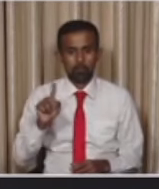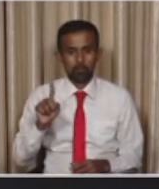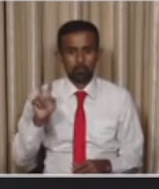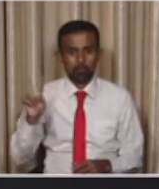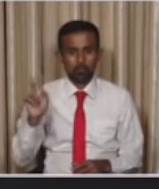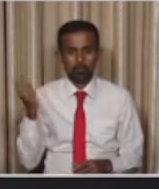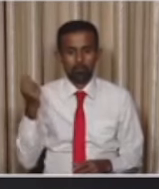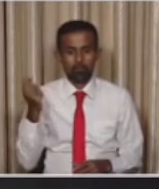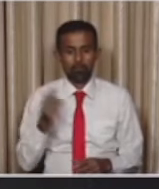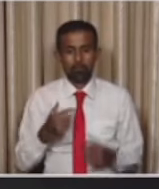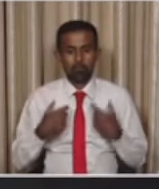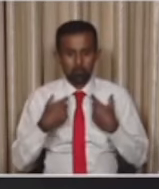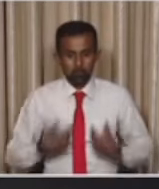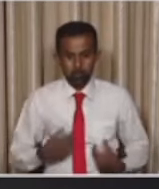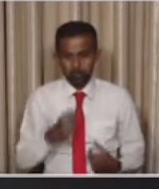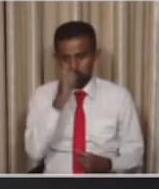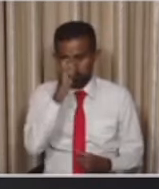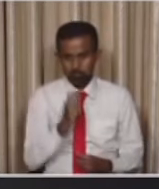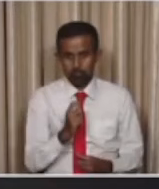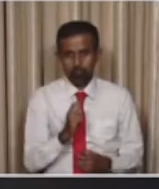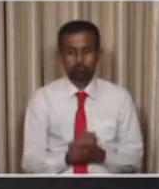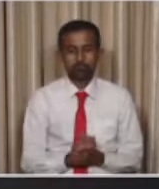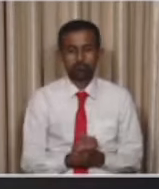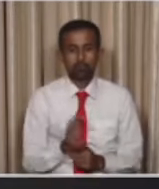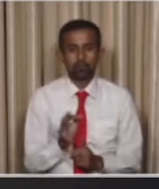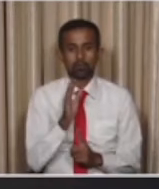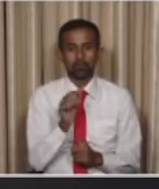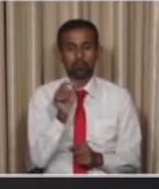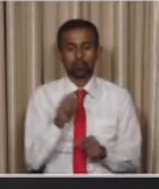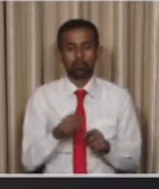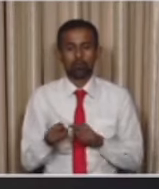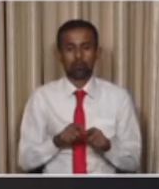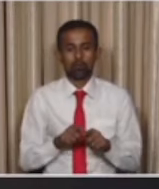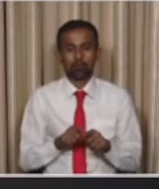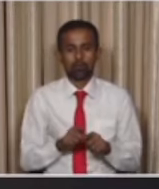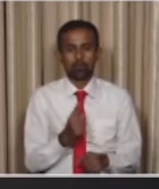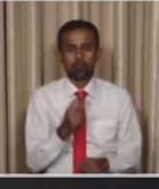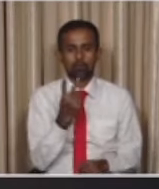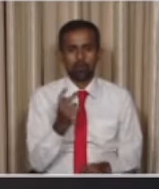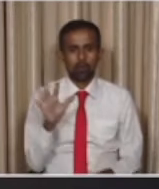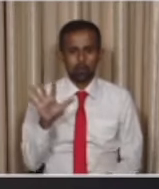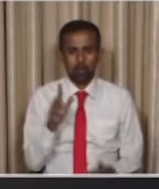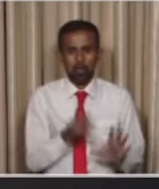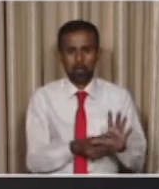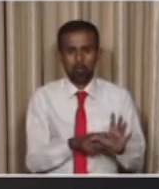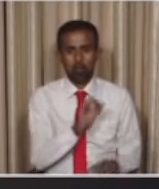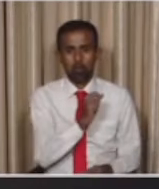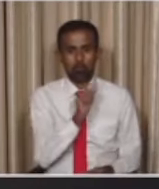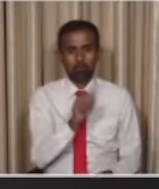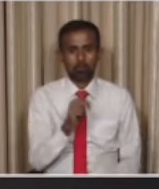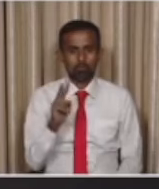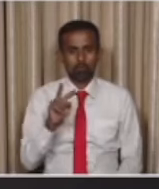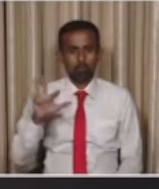තියෙනවා. මහින්ද රාජපක්ෂ මැතිතුමා ජනාධිපති අපේක්ෂක හැටියට එක්දත් 2005